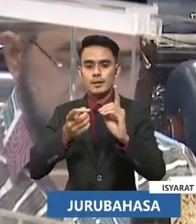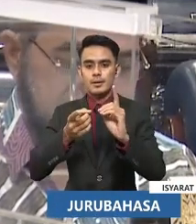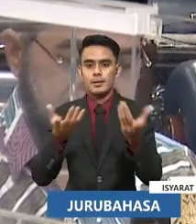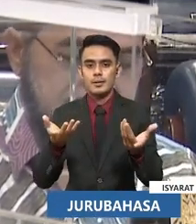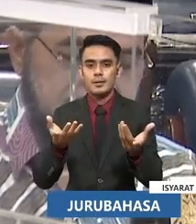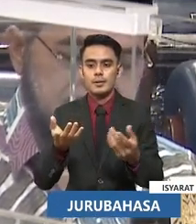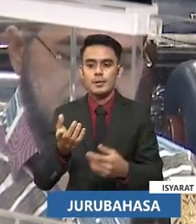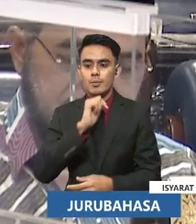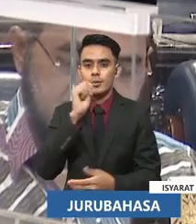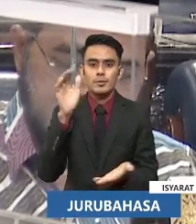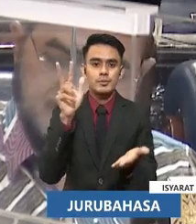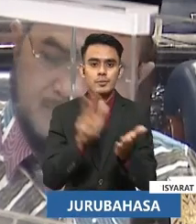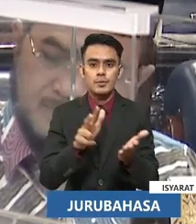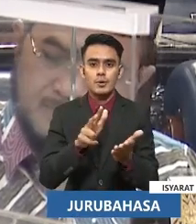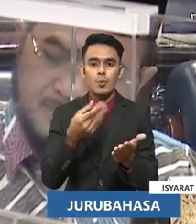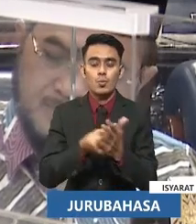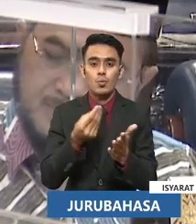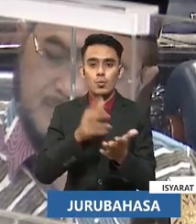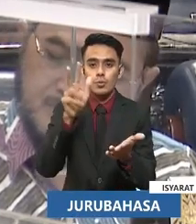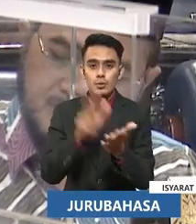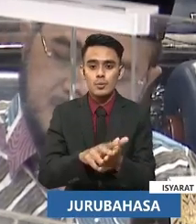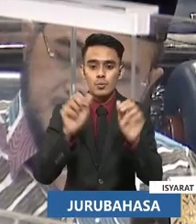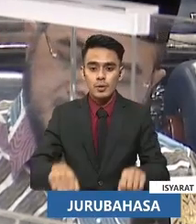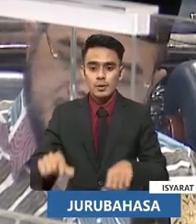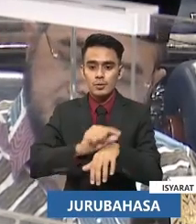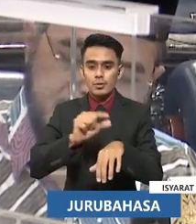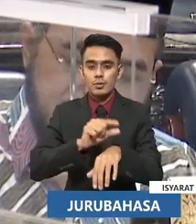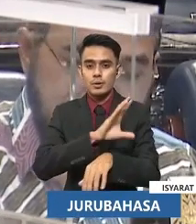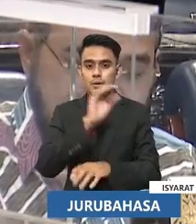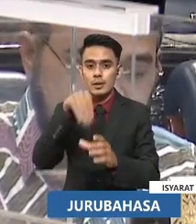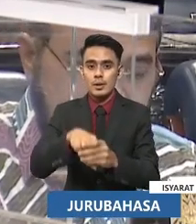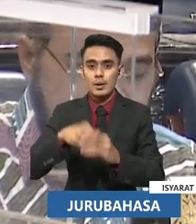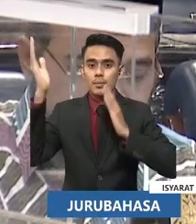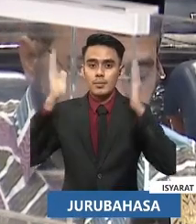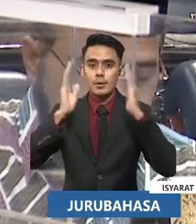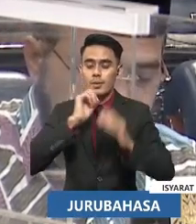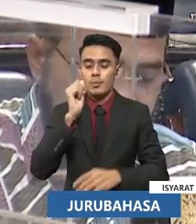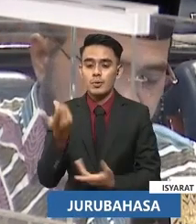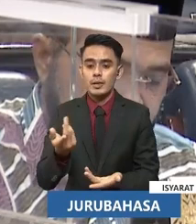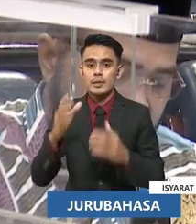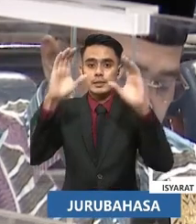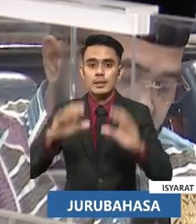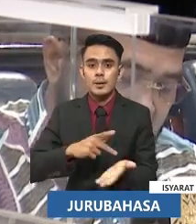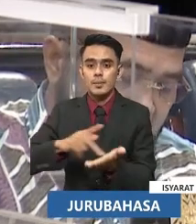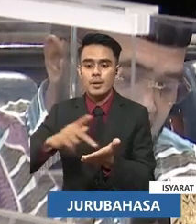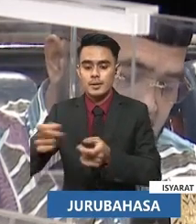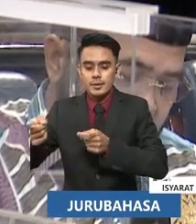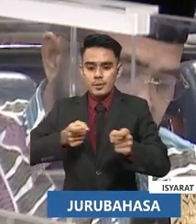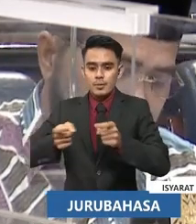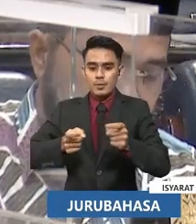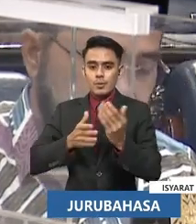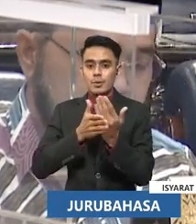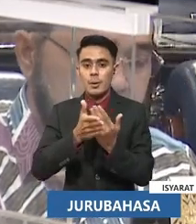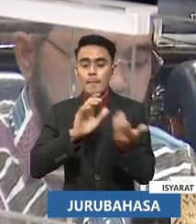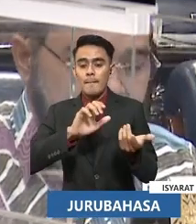tidak diiktiraf sebagai mata wang yang sah diperlakukan legal tender Malaysia dan bukan merupakan instrumen pembayaran yang dikawasili oleh Bank